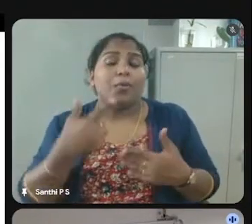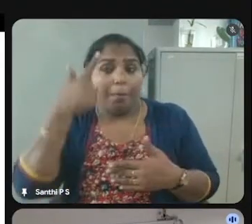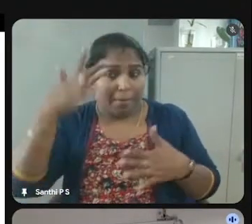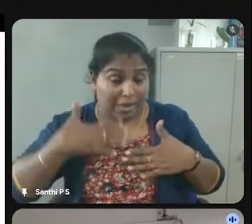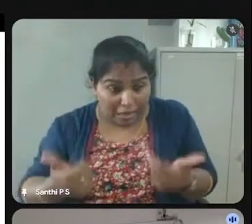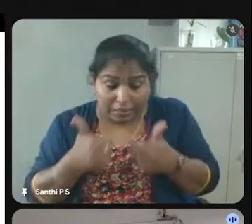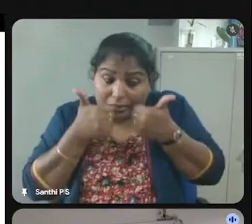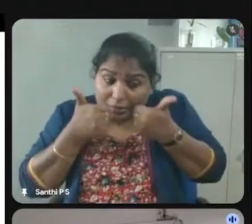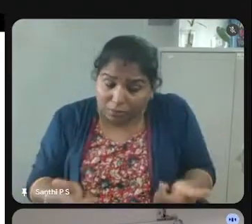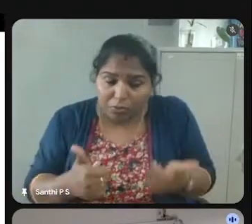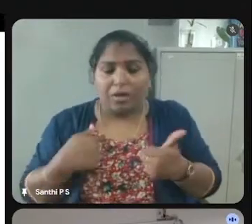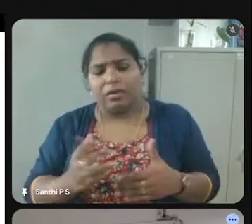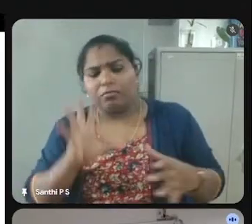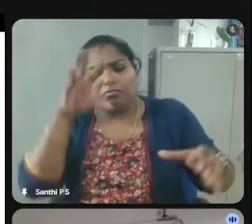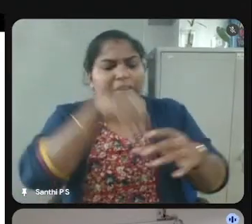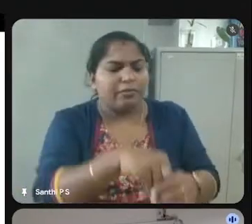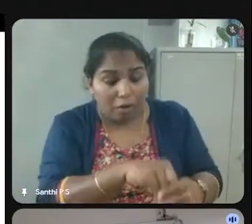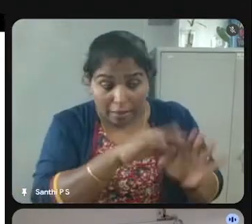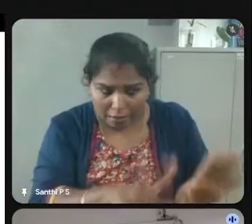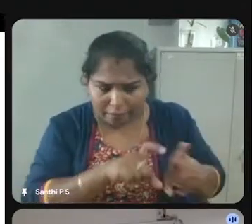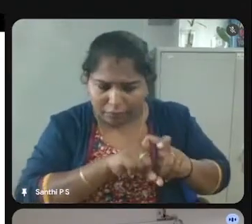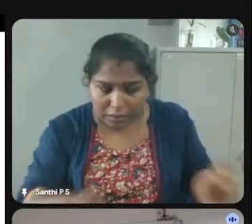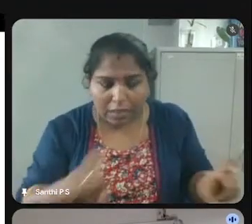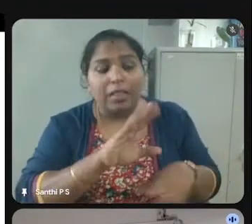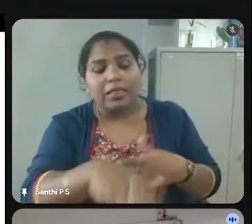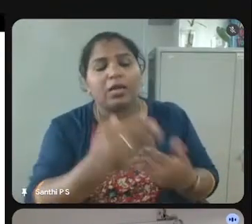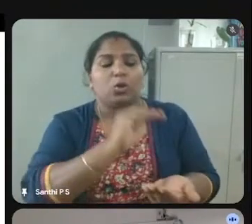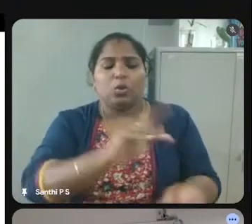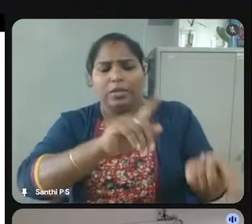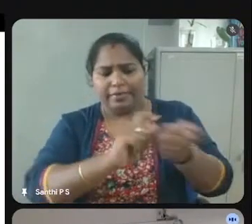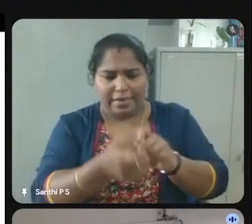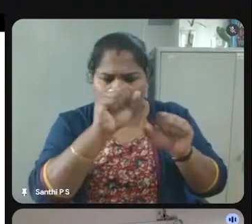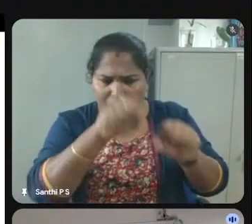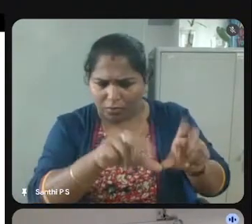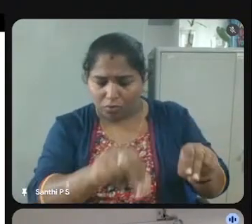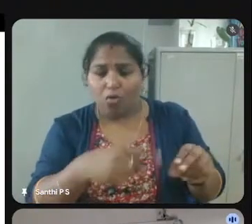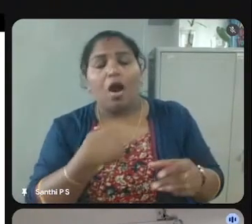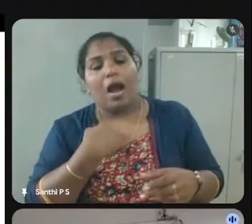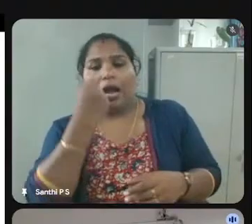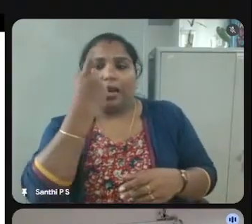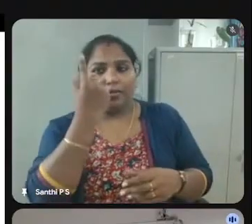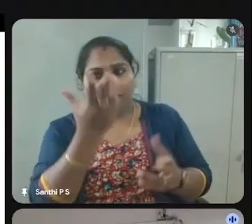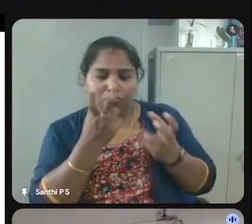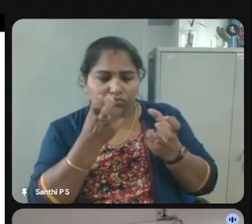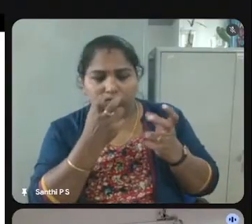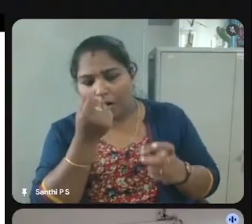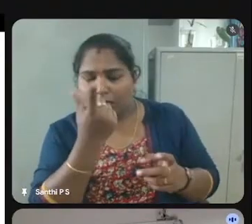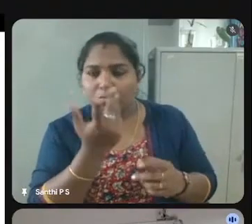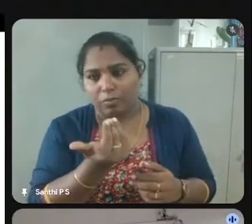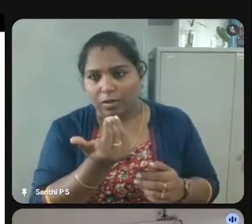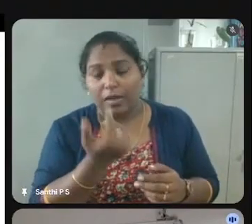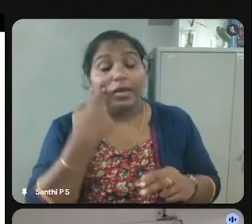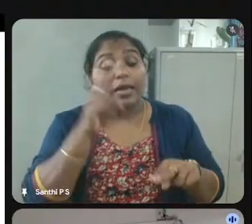ശ്രദ്ധയോടെ ഇരുന്ന് ചെയ്യുന്ന ഒരു പേരന്റിന് മാത്രമേ ആ ഒരു വ്യത്യാസം നമുക്ക് കൊണ്ടുവരാൻ സാധിക്കുകയുള്ളൂ. അപ്പോൾ മോശം മാനസികാരോഗ്യമാണ് ഒരു